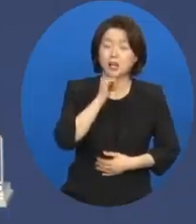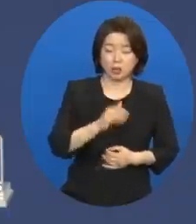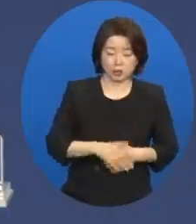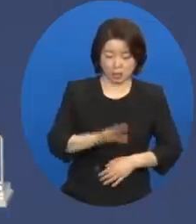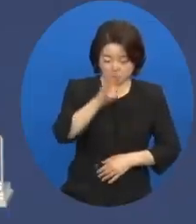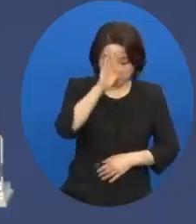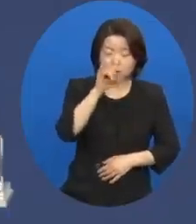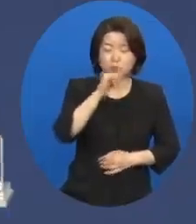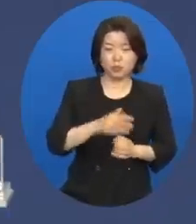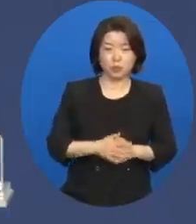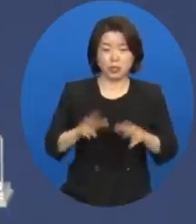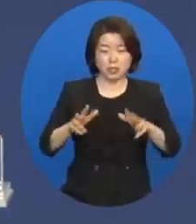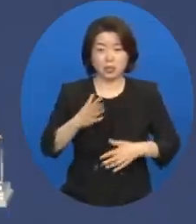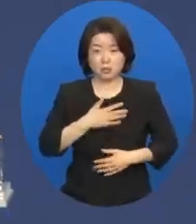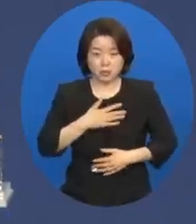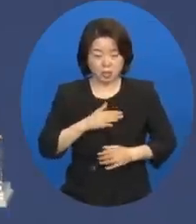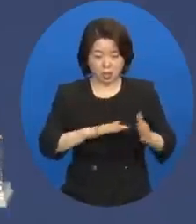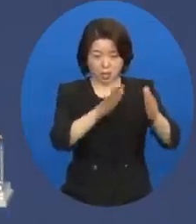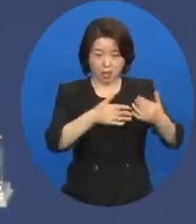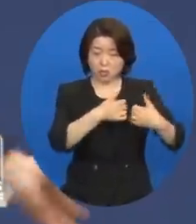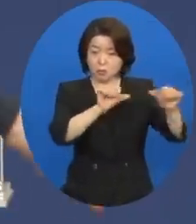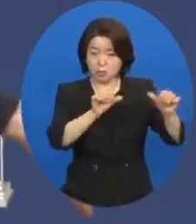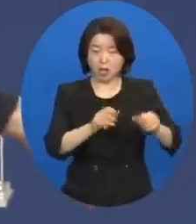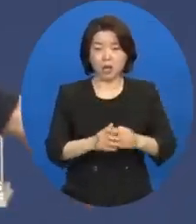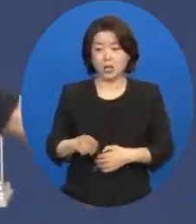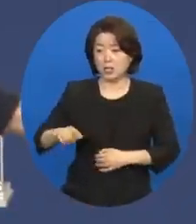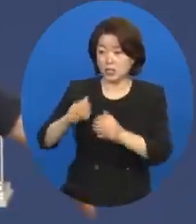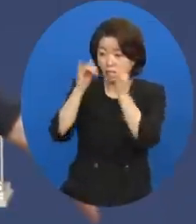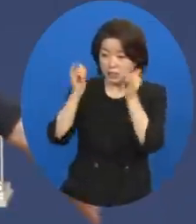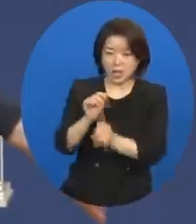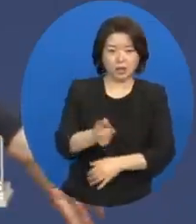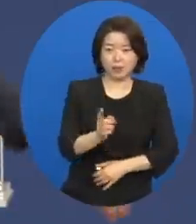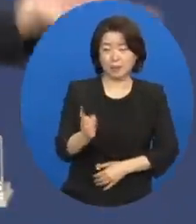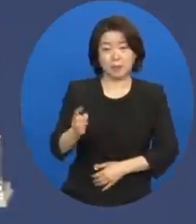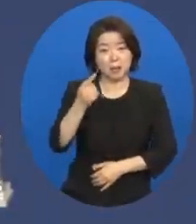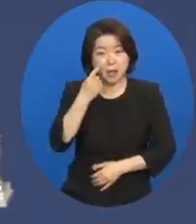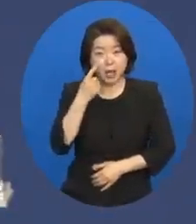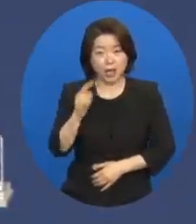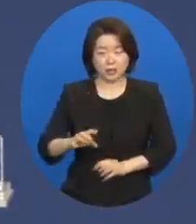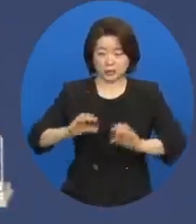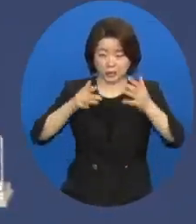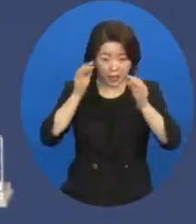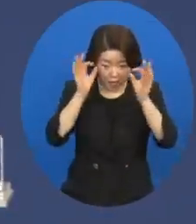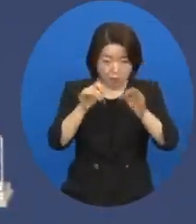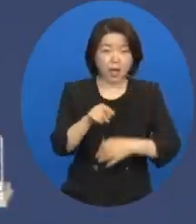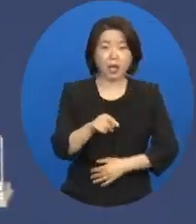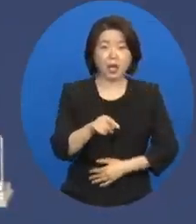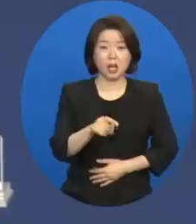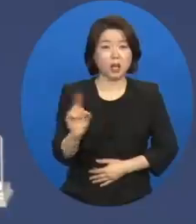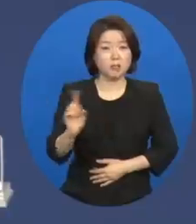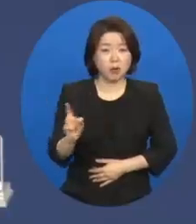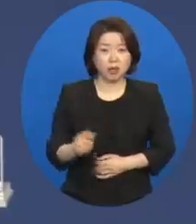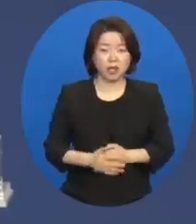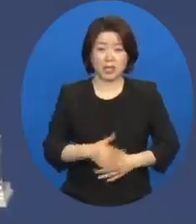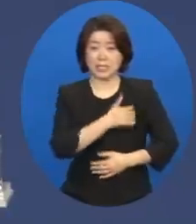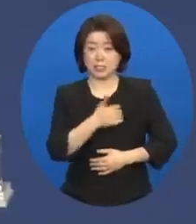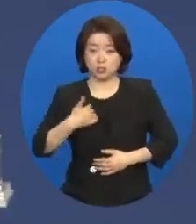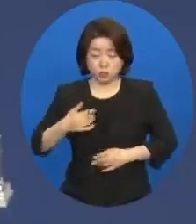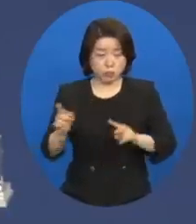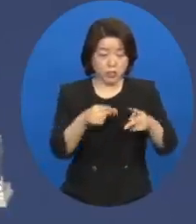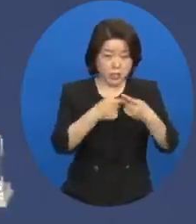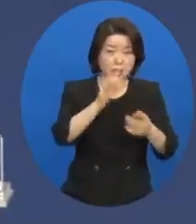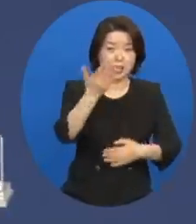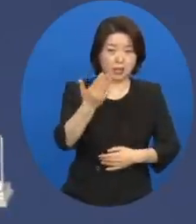병들었어요. 지금 완전히 가정 깨졌어요. 이 사회 돌아가는 꼴 좀 보세요. 이 나라 꼬라지 보세요. 충분히 이해가